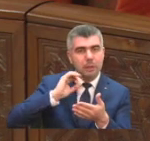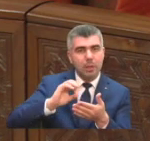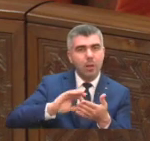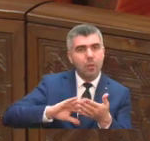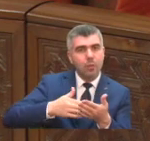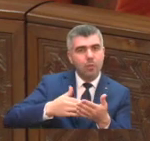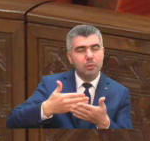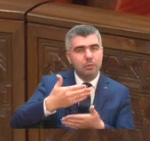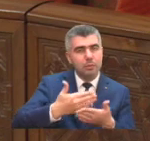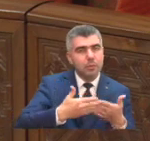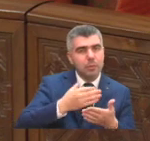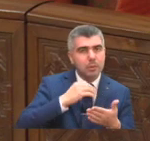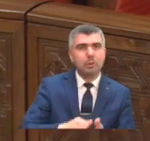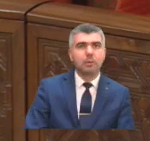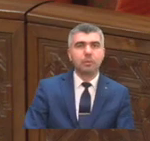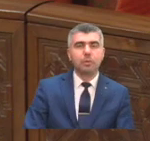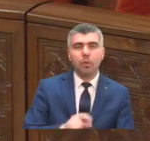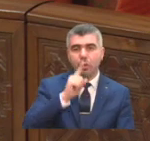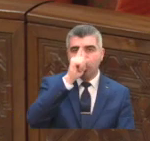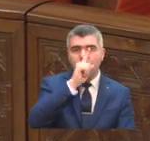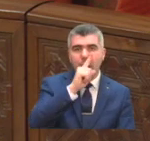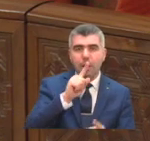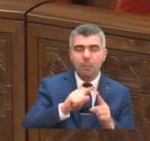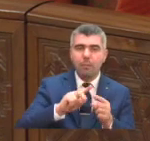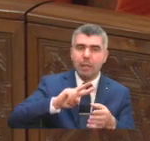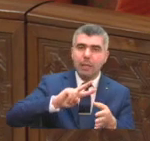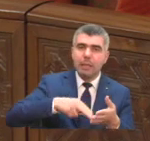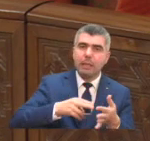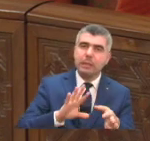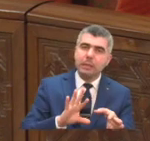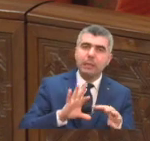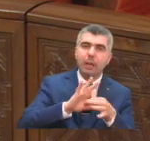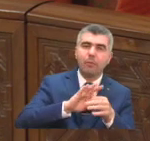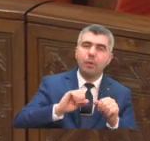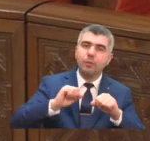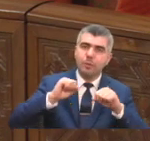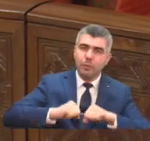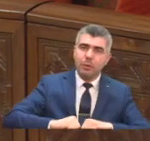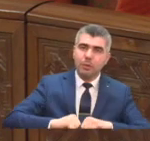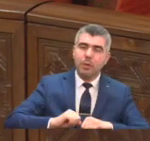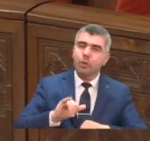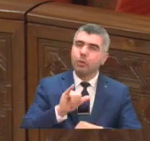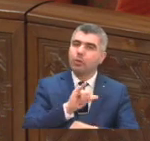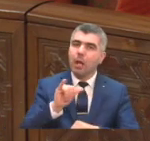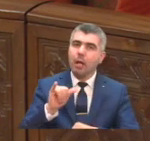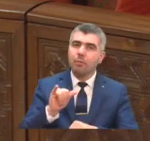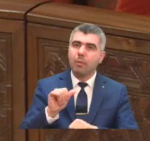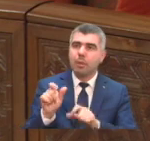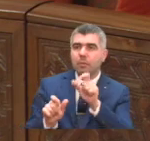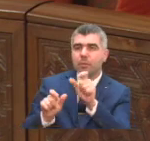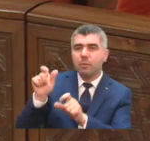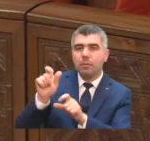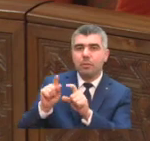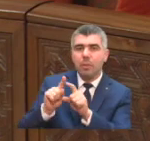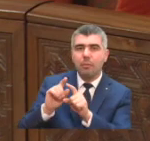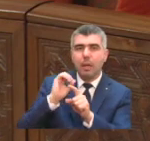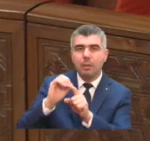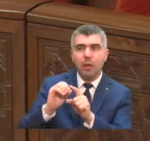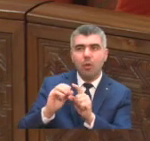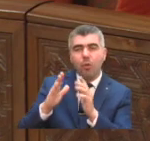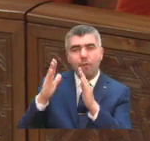المعطيات التقنيه، وغادي ان شاء الله تسني معكم اتفاقيه باش يتفعل، لان ما نقبلوش على المغاربه باش يبقاو عايشين في